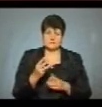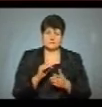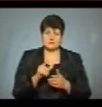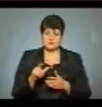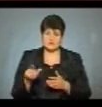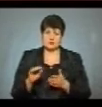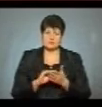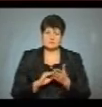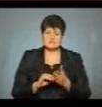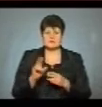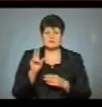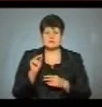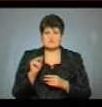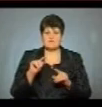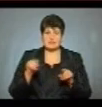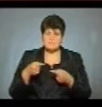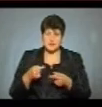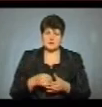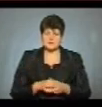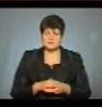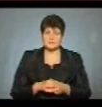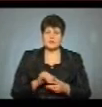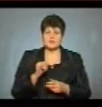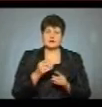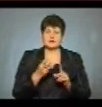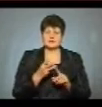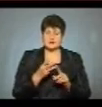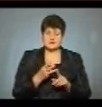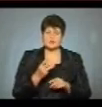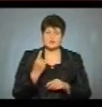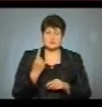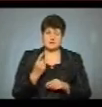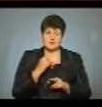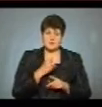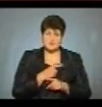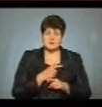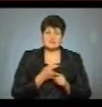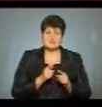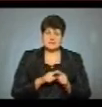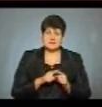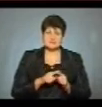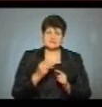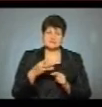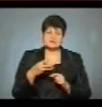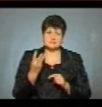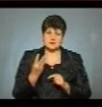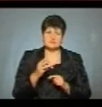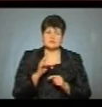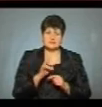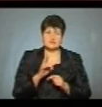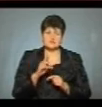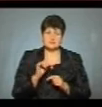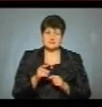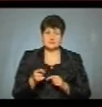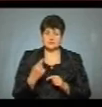хто написав слово «цифра» в лапках. І на третьому – ті, що припустилися однієї помилки. Таких 33, серед них і Наталія Шпак з